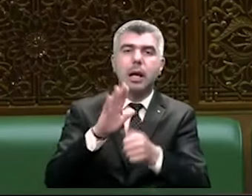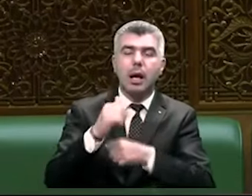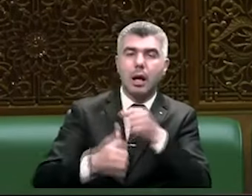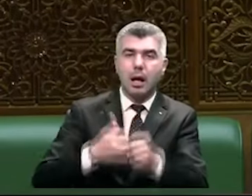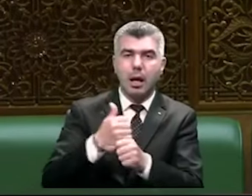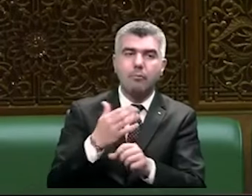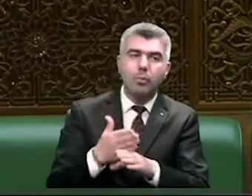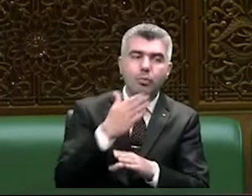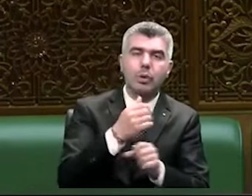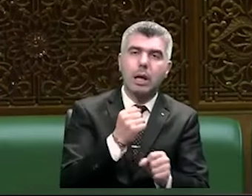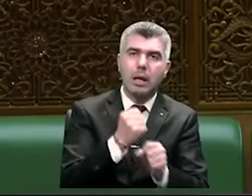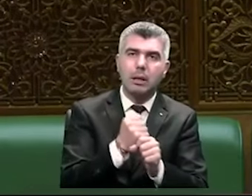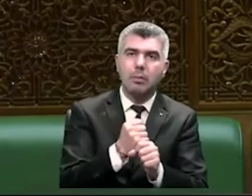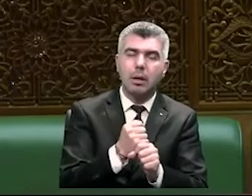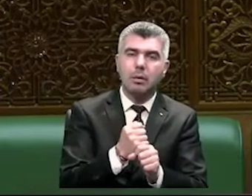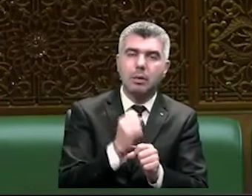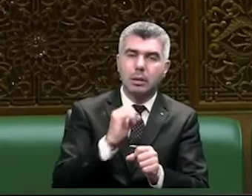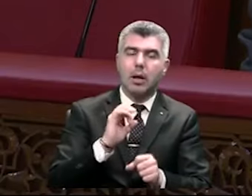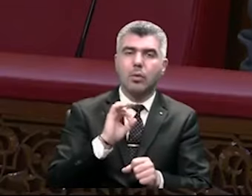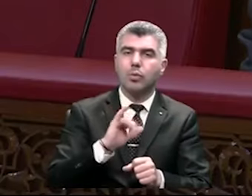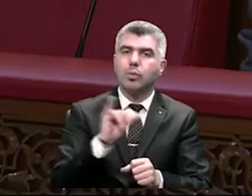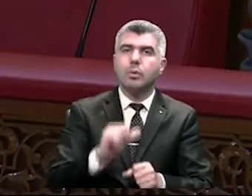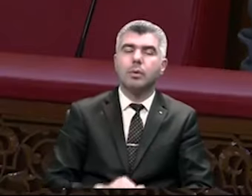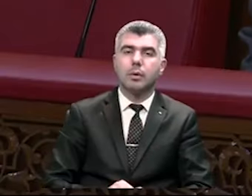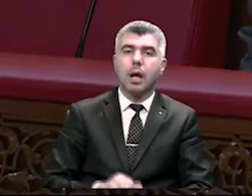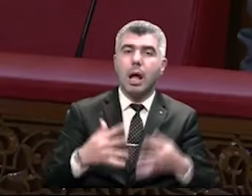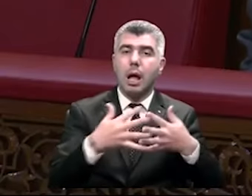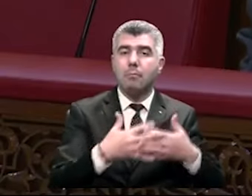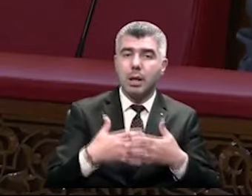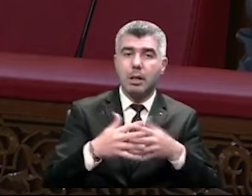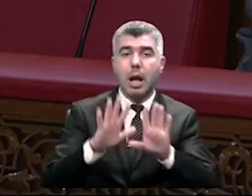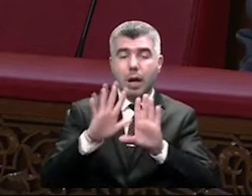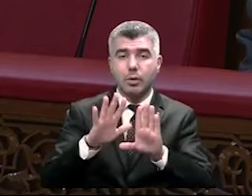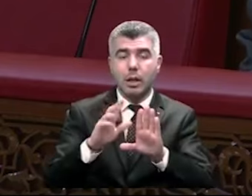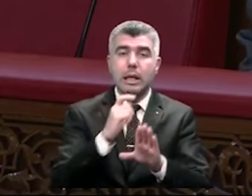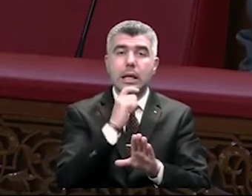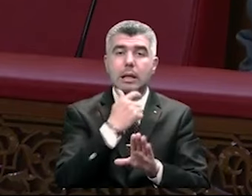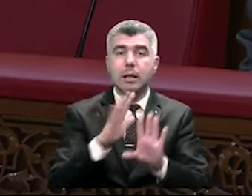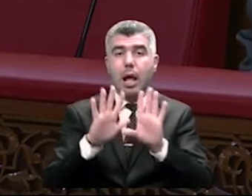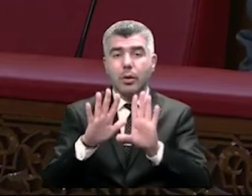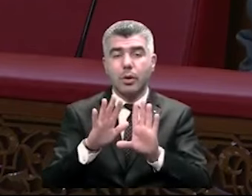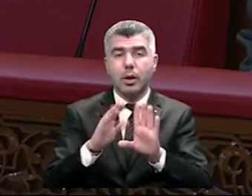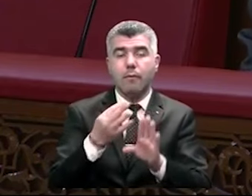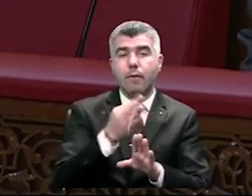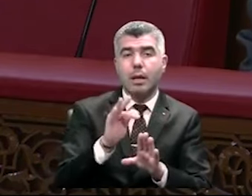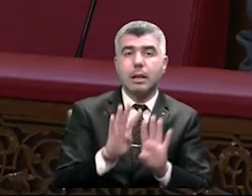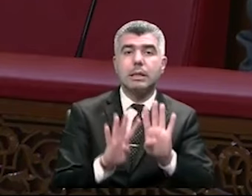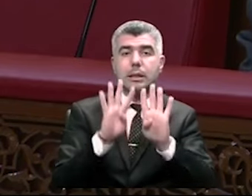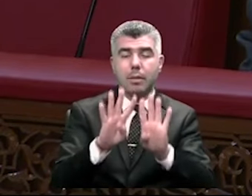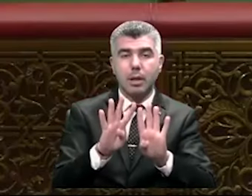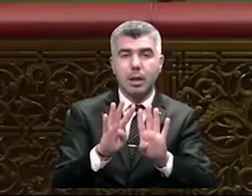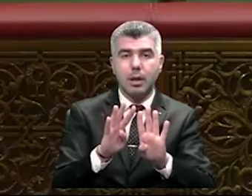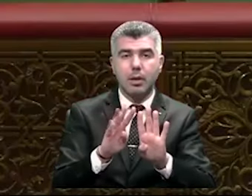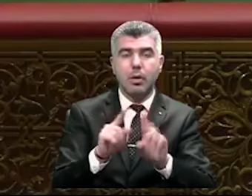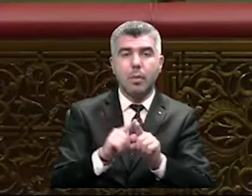الحق انه يمشي يزاو يعطي الدونس و كاشتي راه في المريكان كاين 10 سنين في الانجليز كاين سنين في فرنسا كاين ثمان سنين في تونس كاين